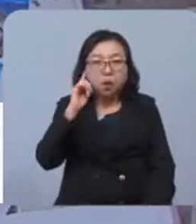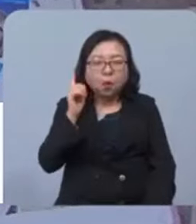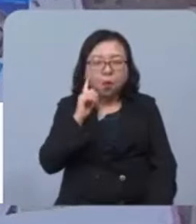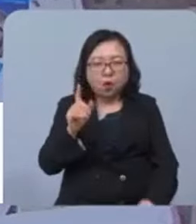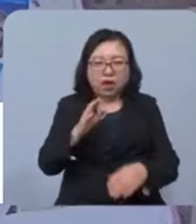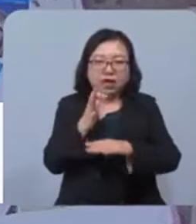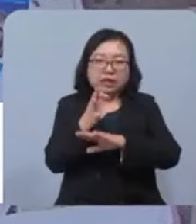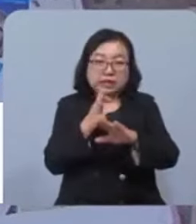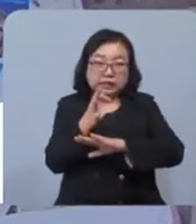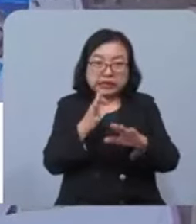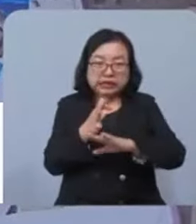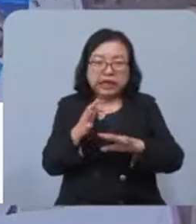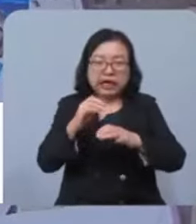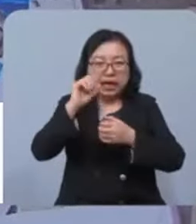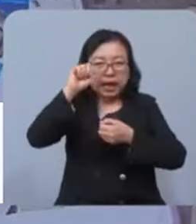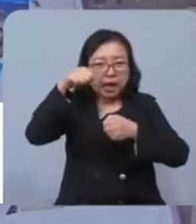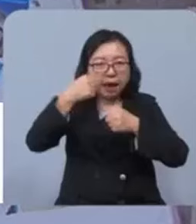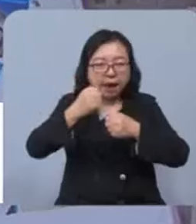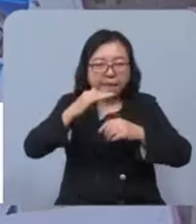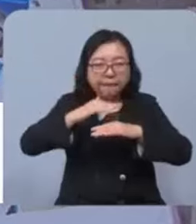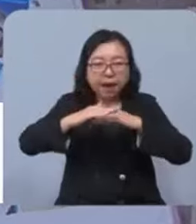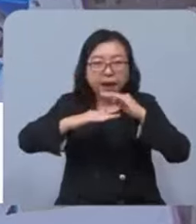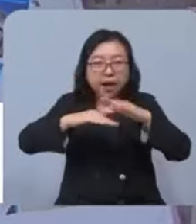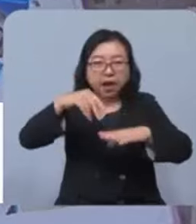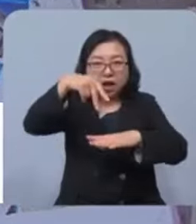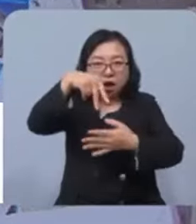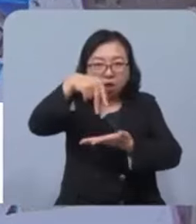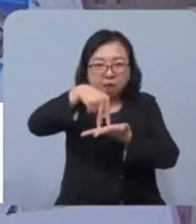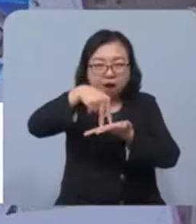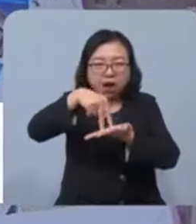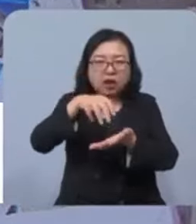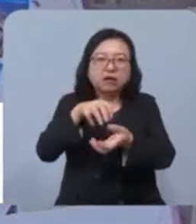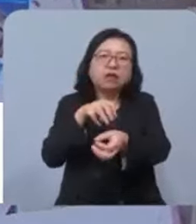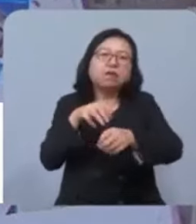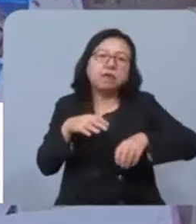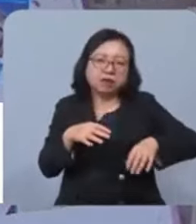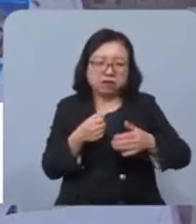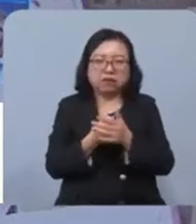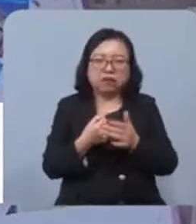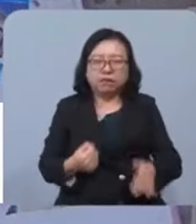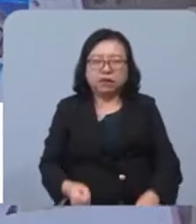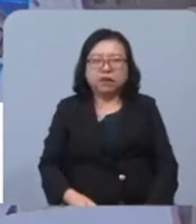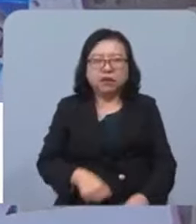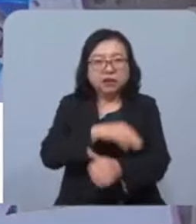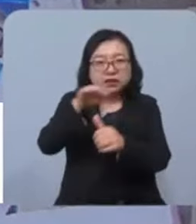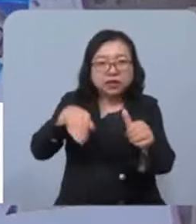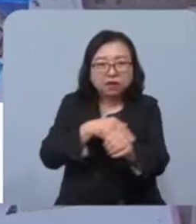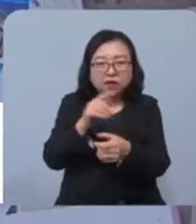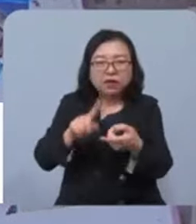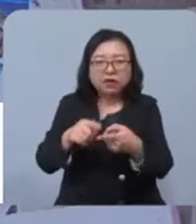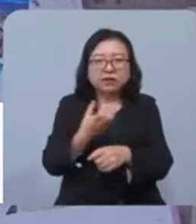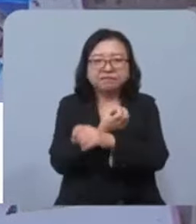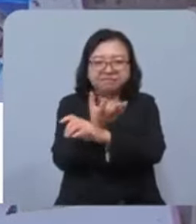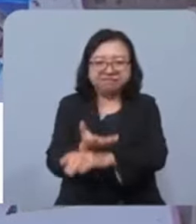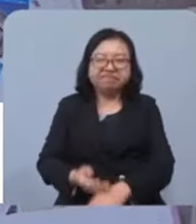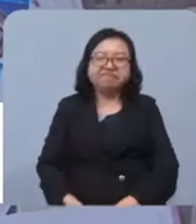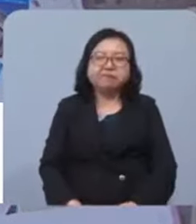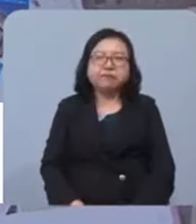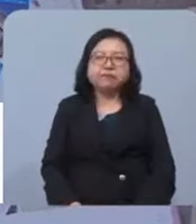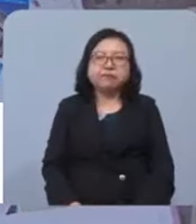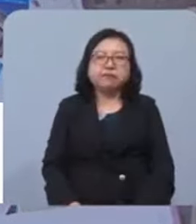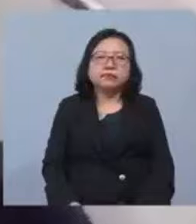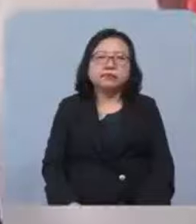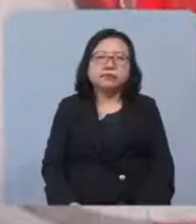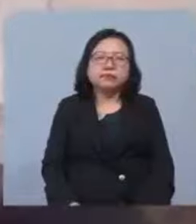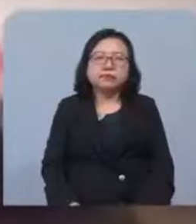발판을 떼면서 벌어진 일인데요. 그 실태와 대책을 현장K 김소영 기자가 취재했습니다.